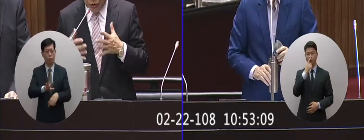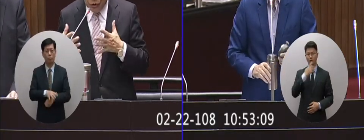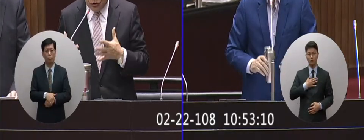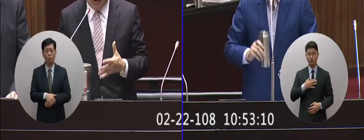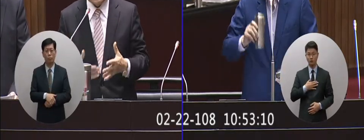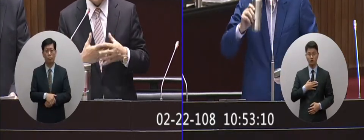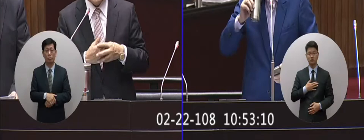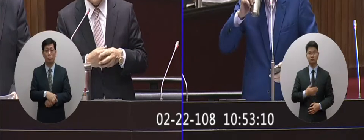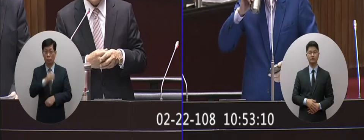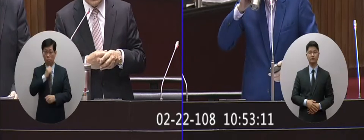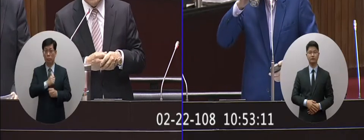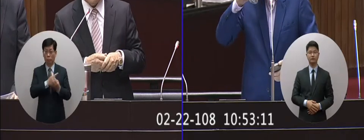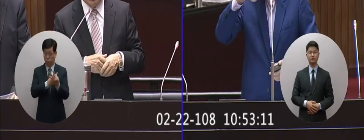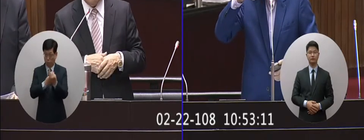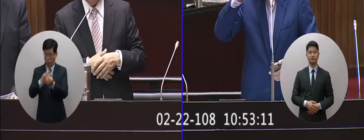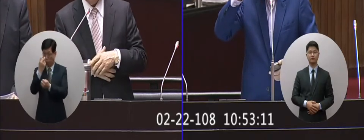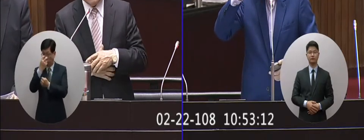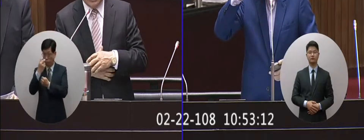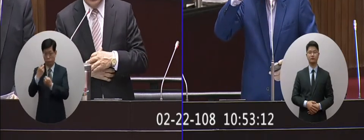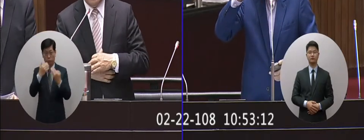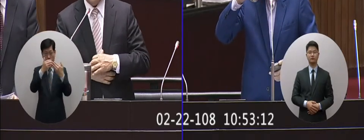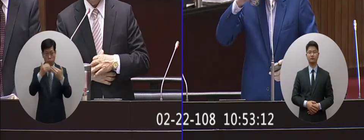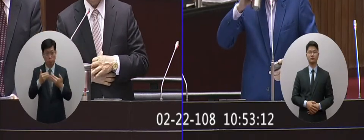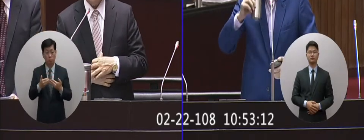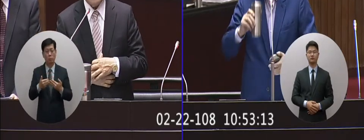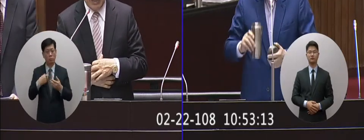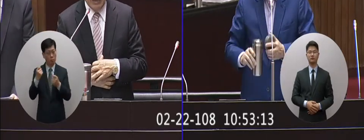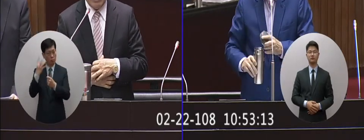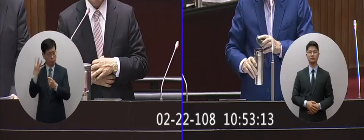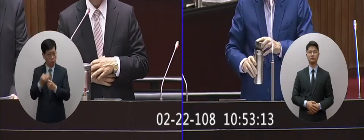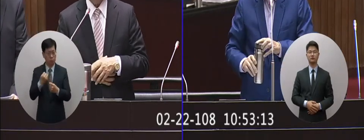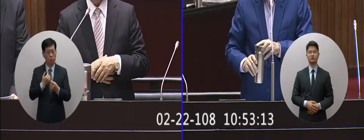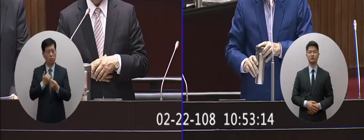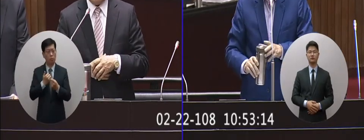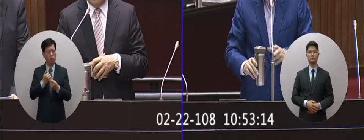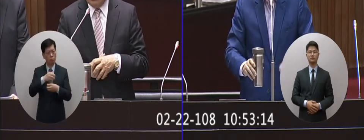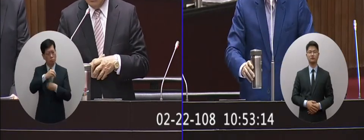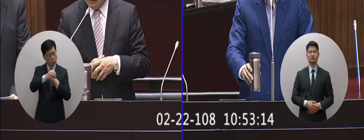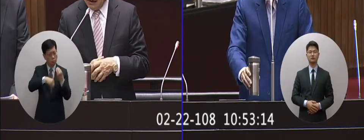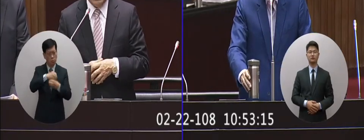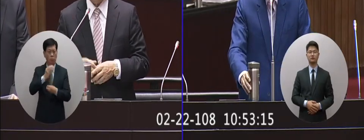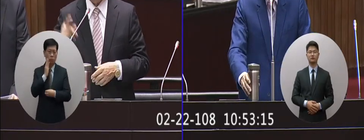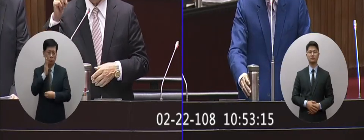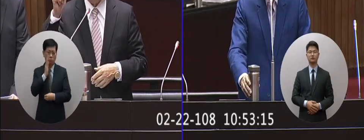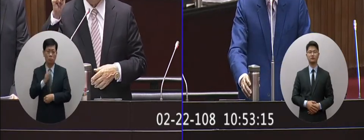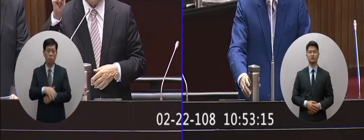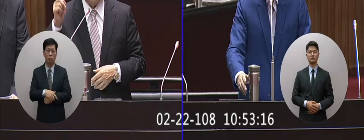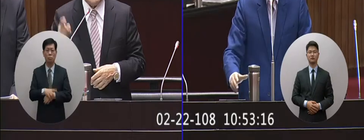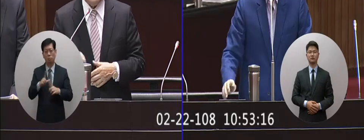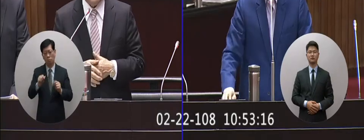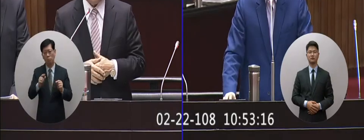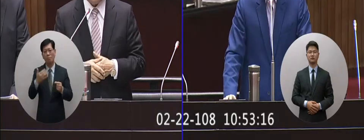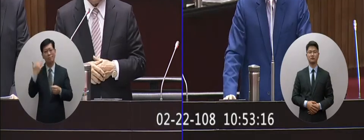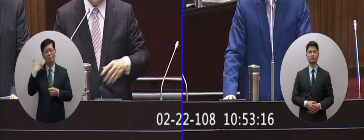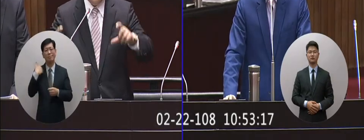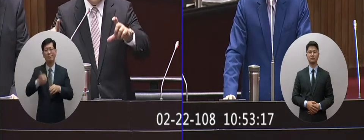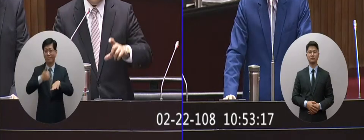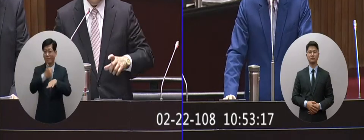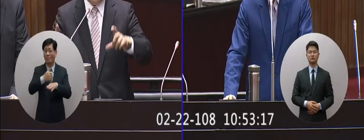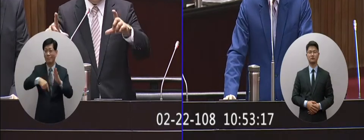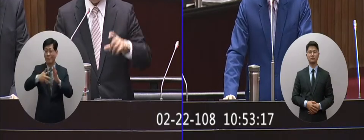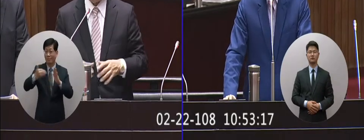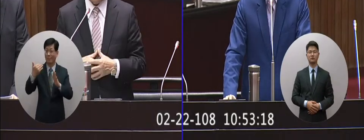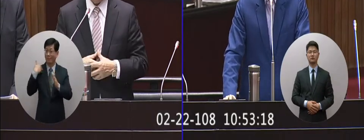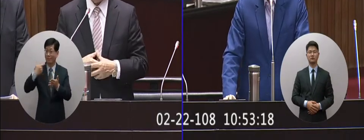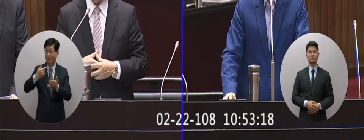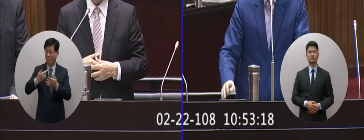解。 纯从机制上来做，这些年也运作良好。那这个还是我上次当院长的时候